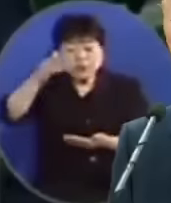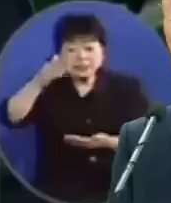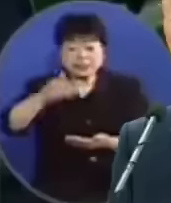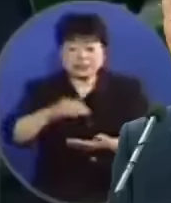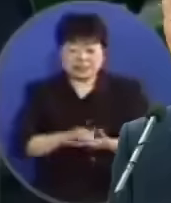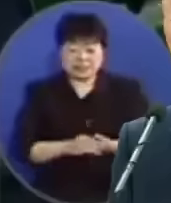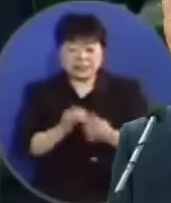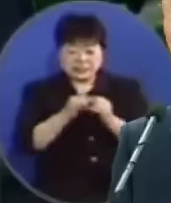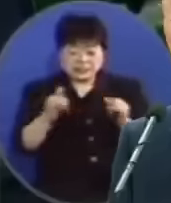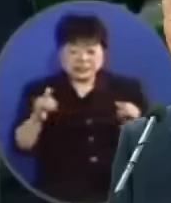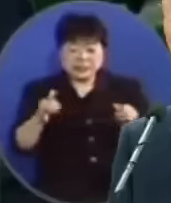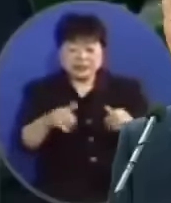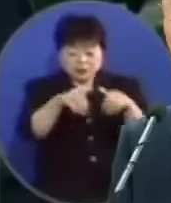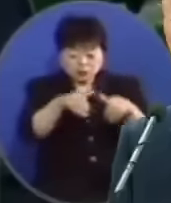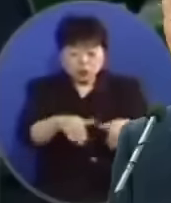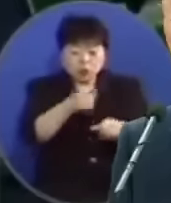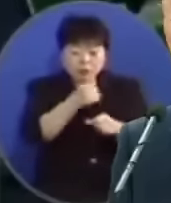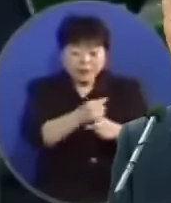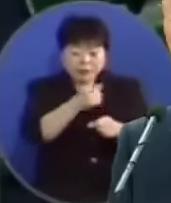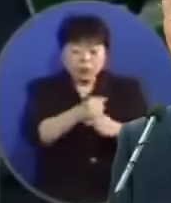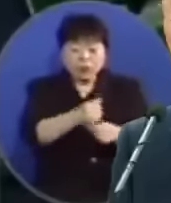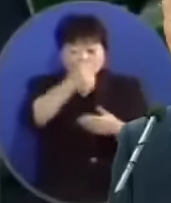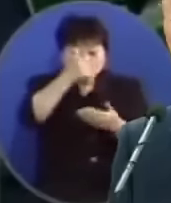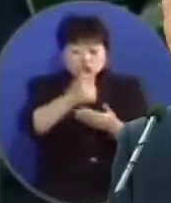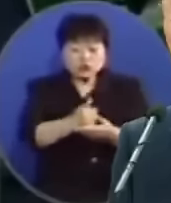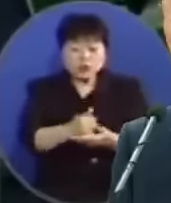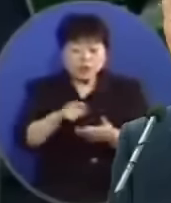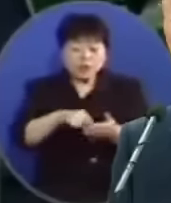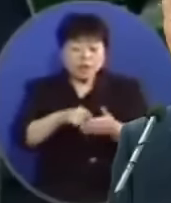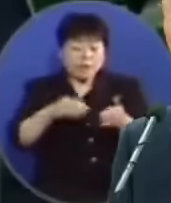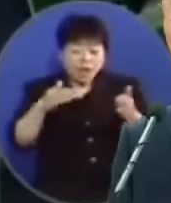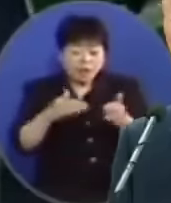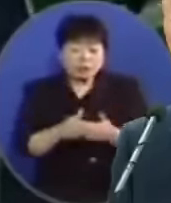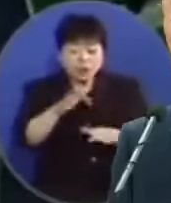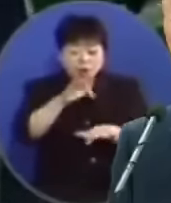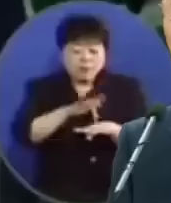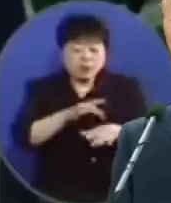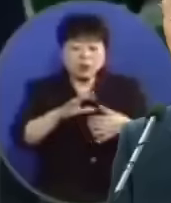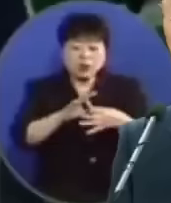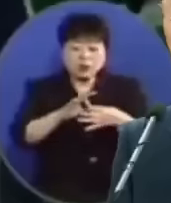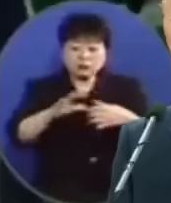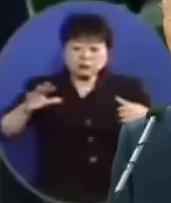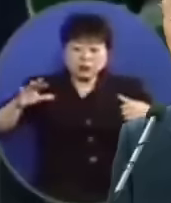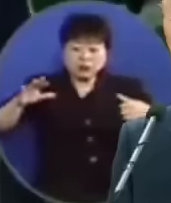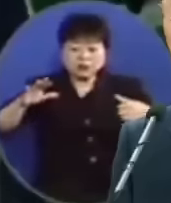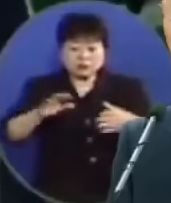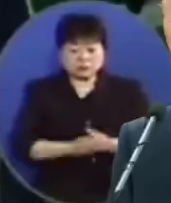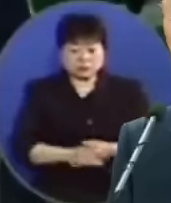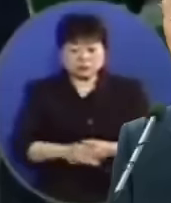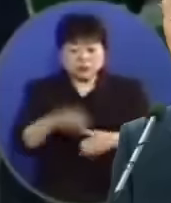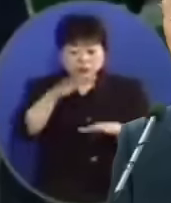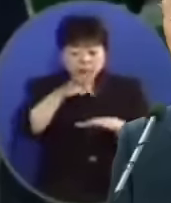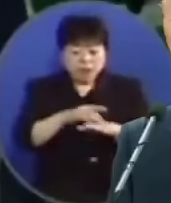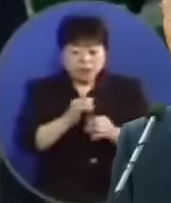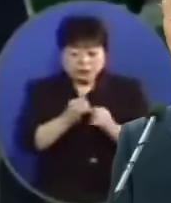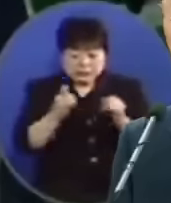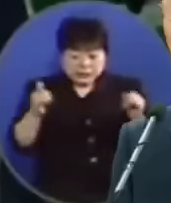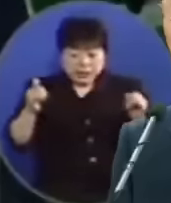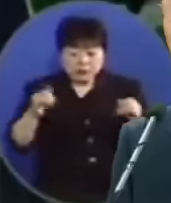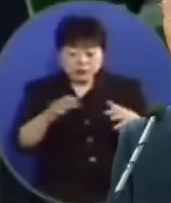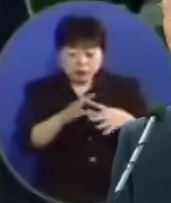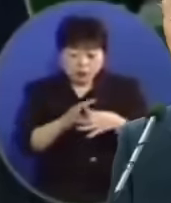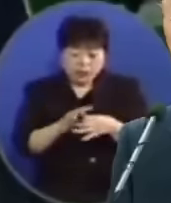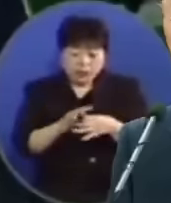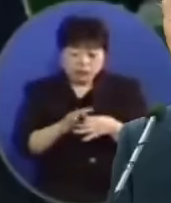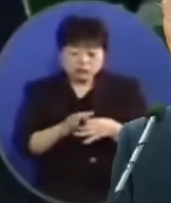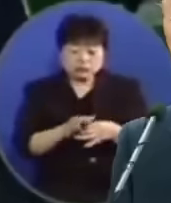점령해서 사람을 종으로 삼은 것입니다. 죄를 청산해버리면 마귀와 우리 관계는 끊어지는 것입니다. 마귀가 사람을 관계